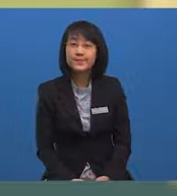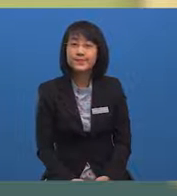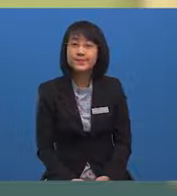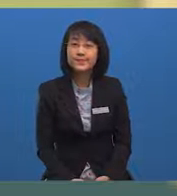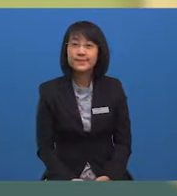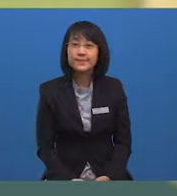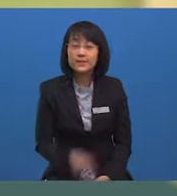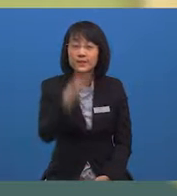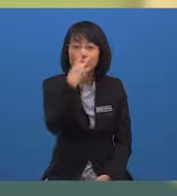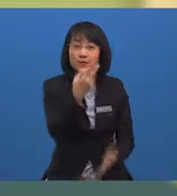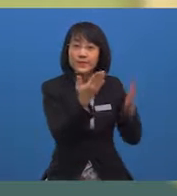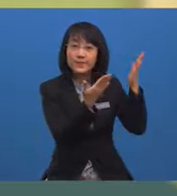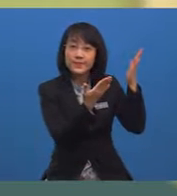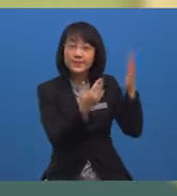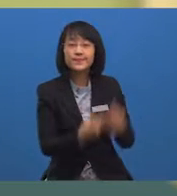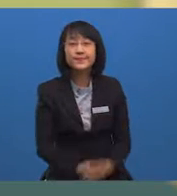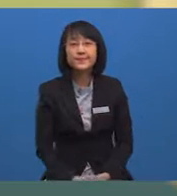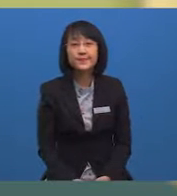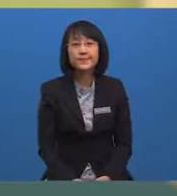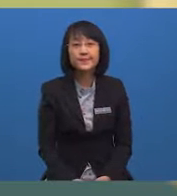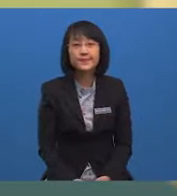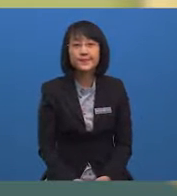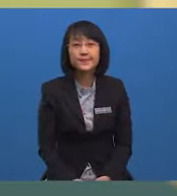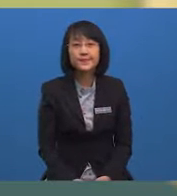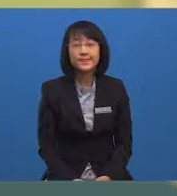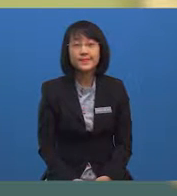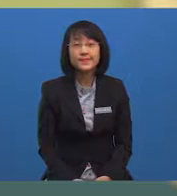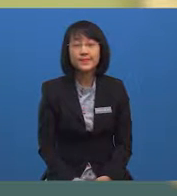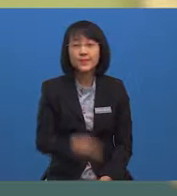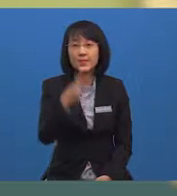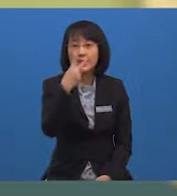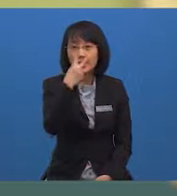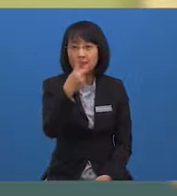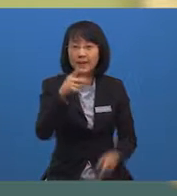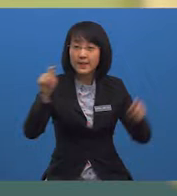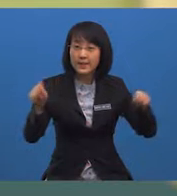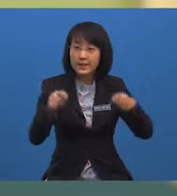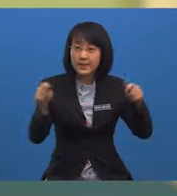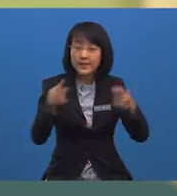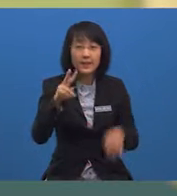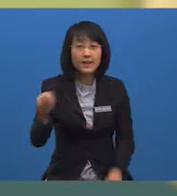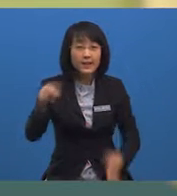klip kertas. Tengok, lihat tindakan klip kertas terhadap magnet.